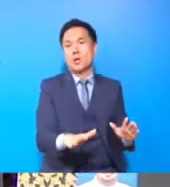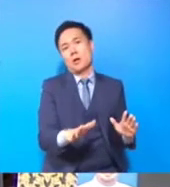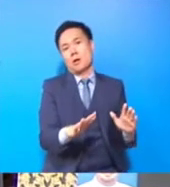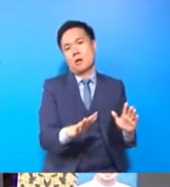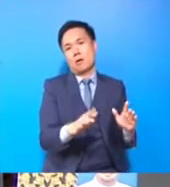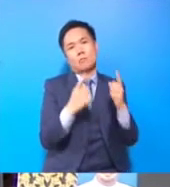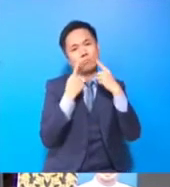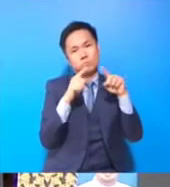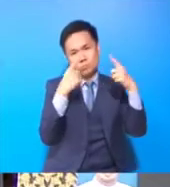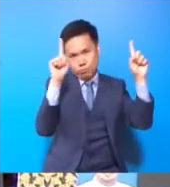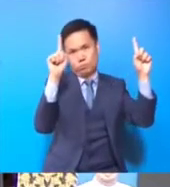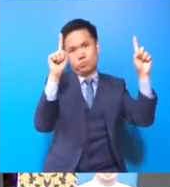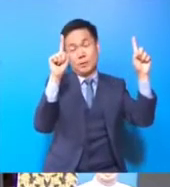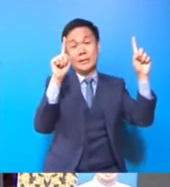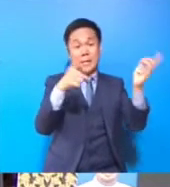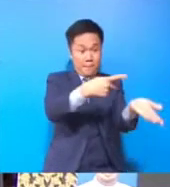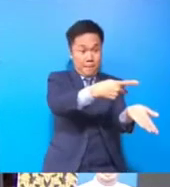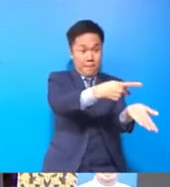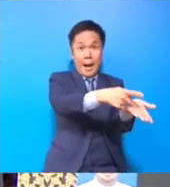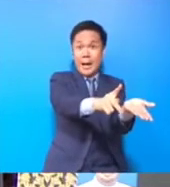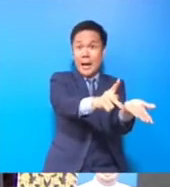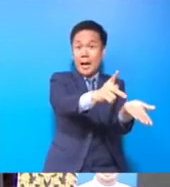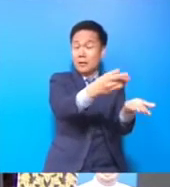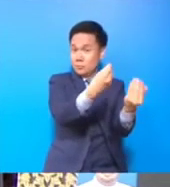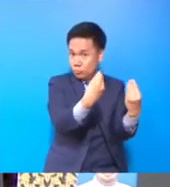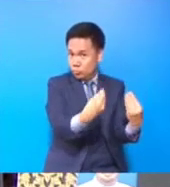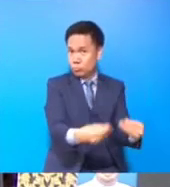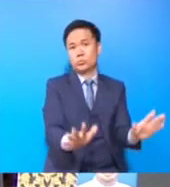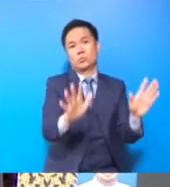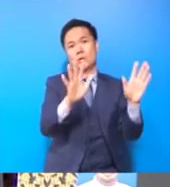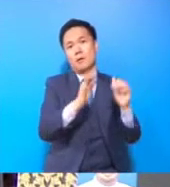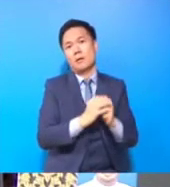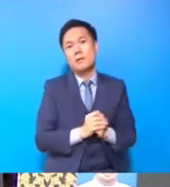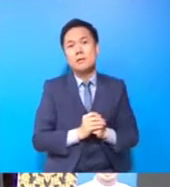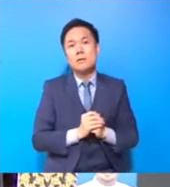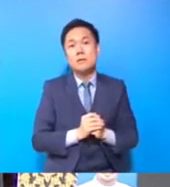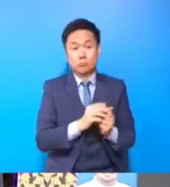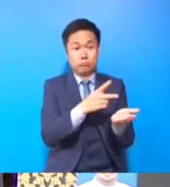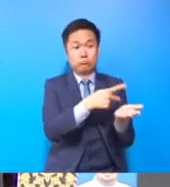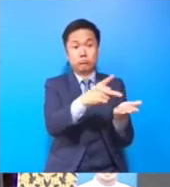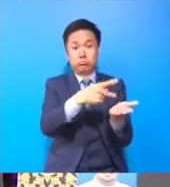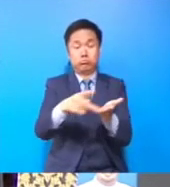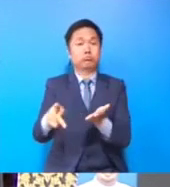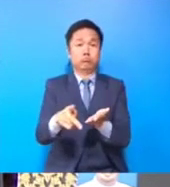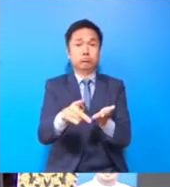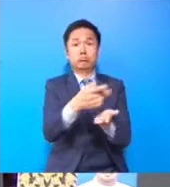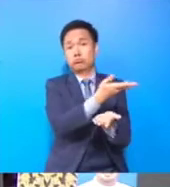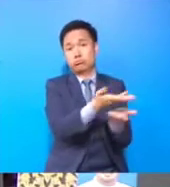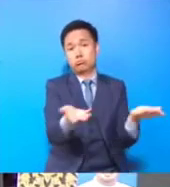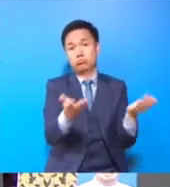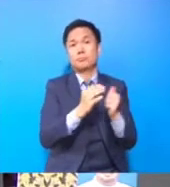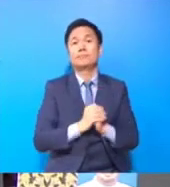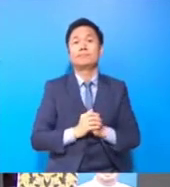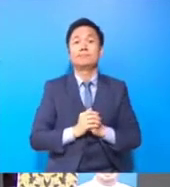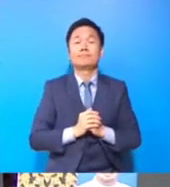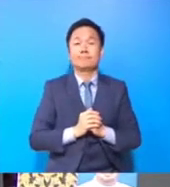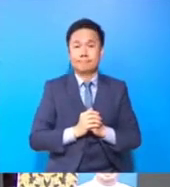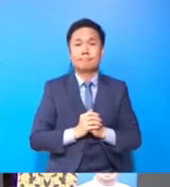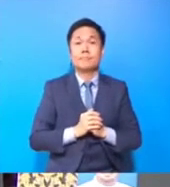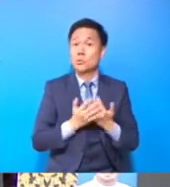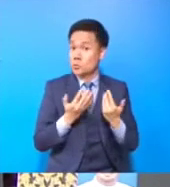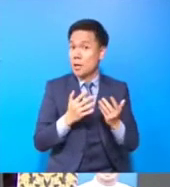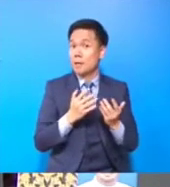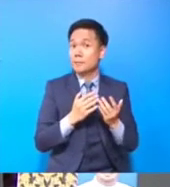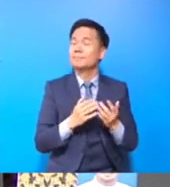dan bayaran pampasan tanah juga telepon dibuat kepada pihak-pihak berkepentingan